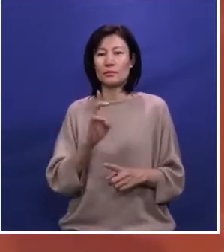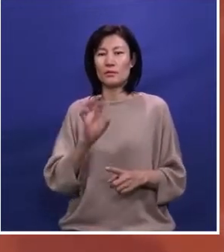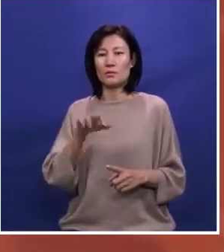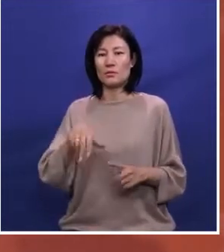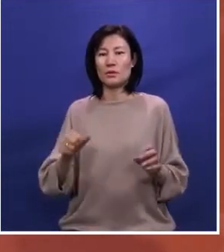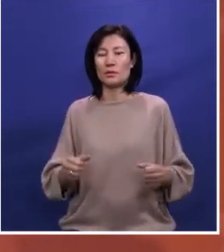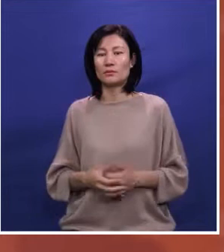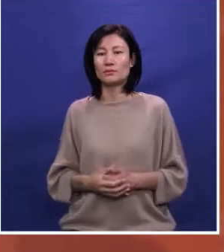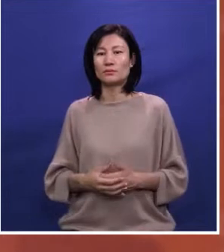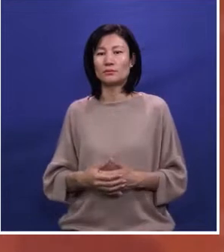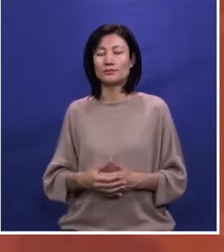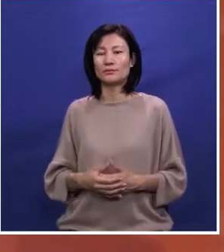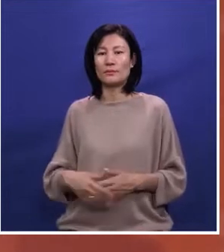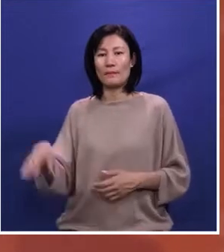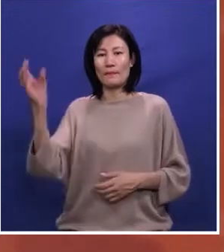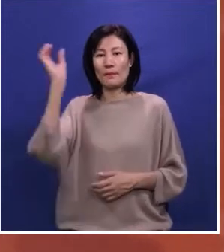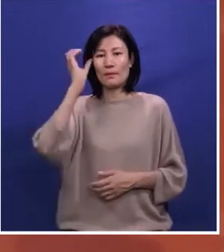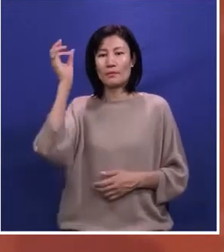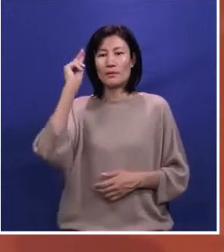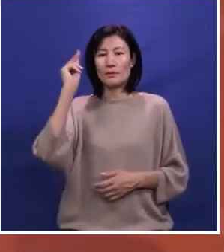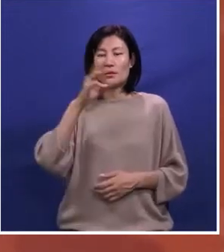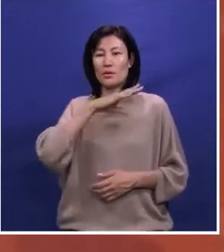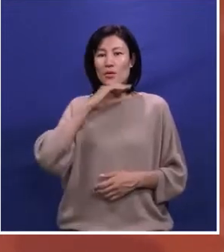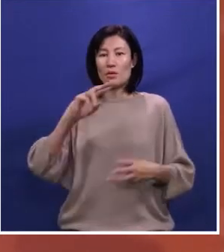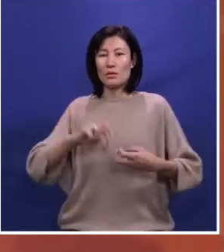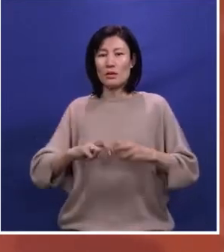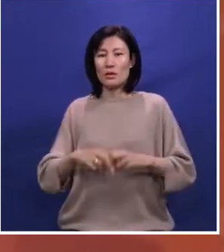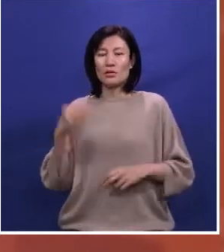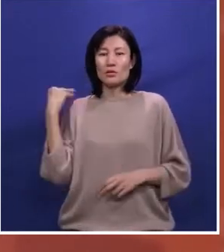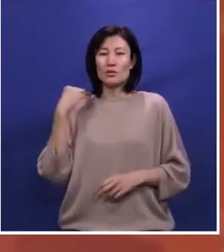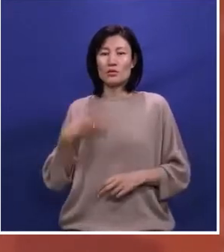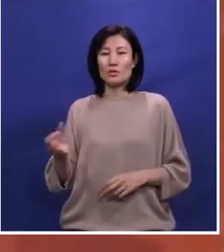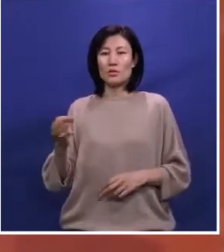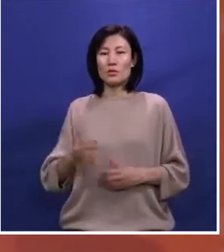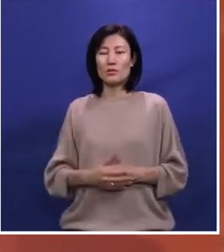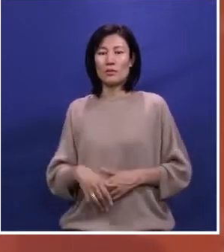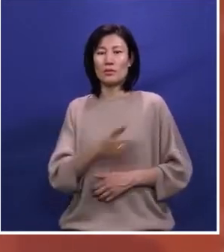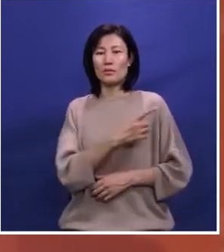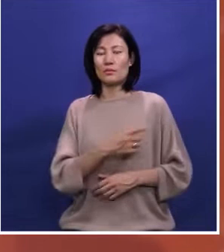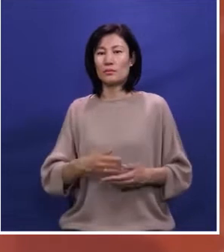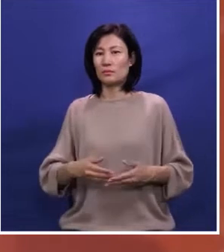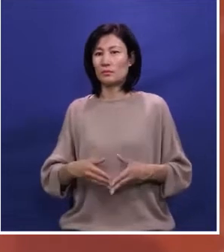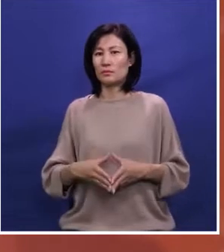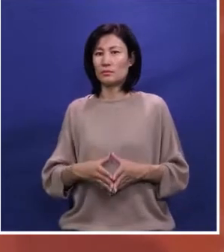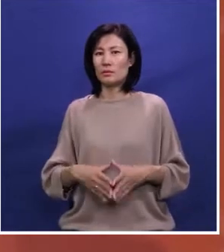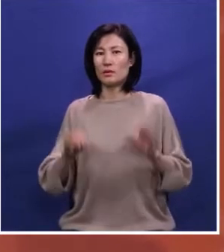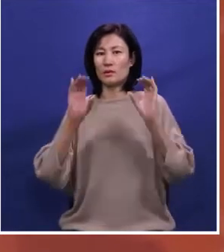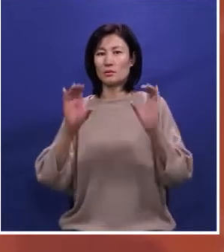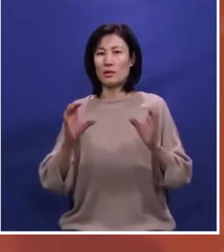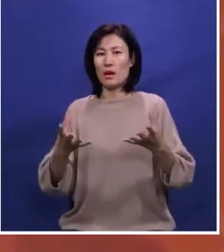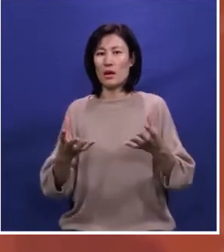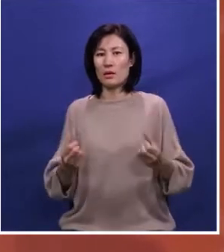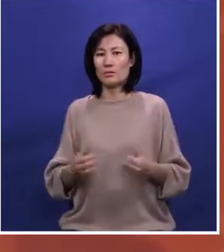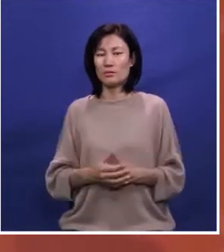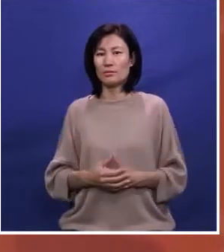Мынада білім саласында көптеген проблема көп. Түркістан облысынан министрлікте заң қабылдаған